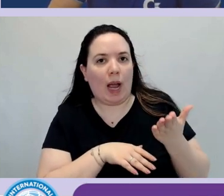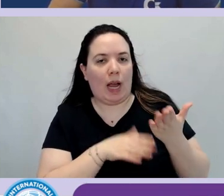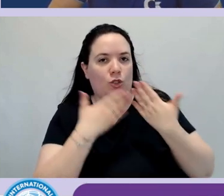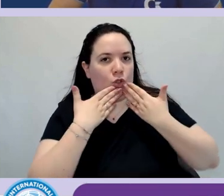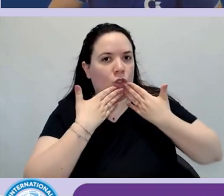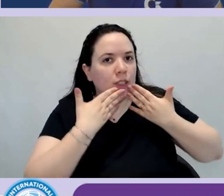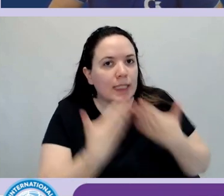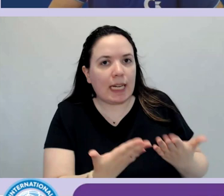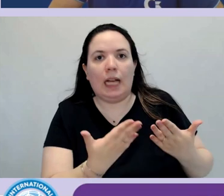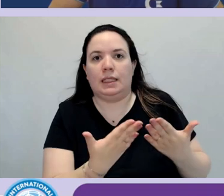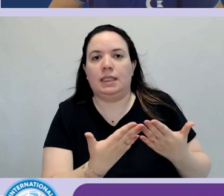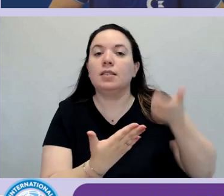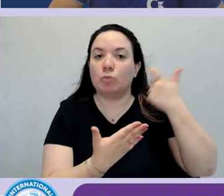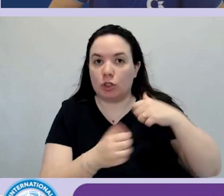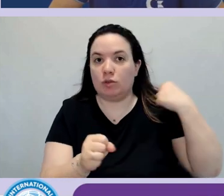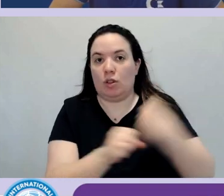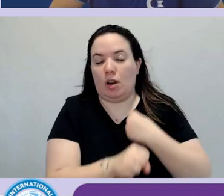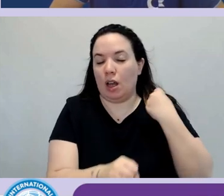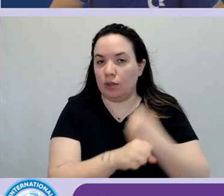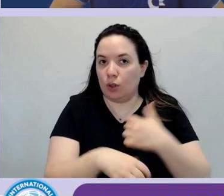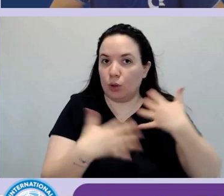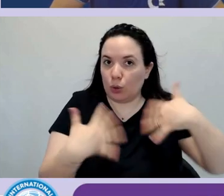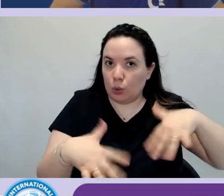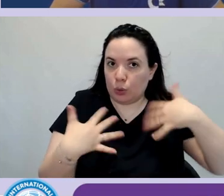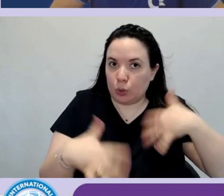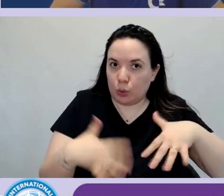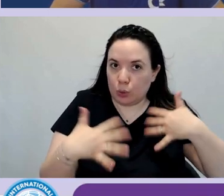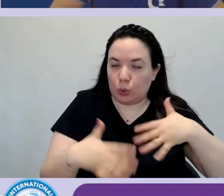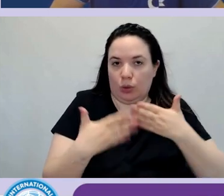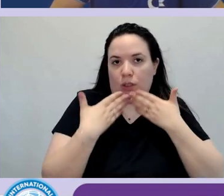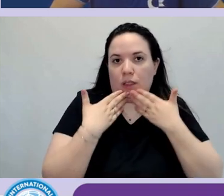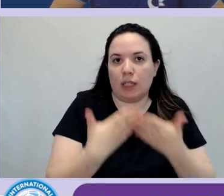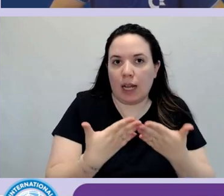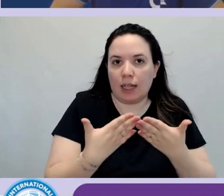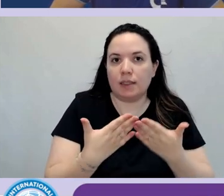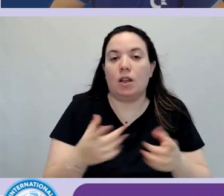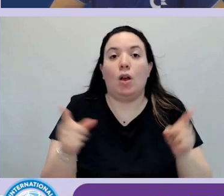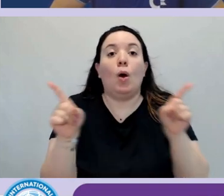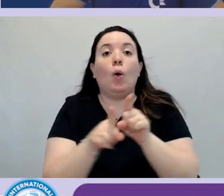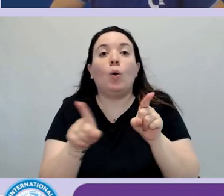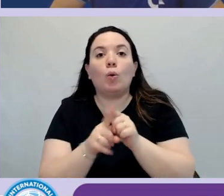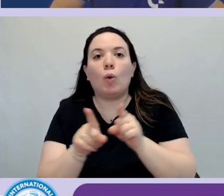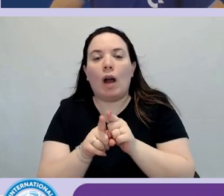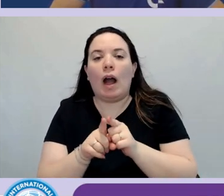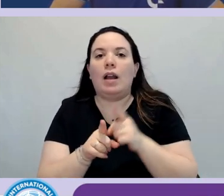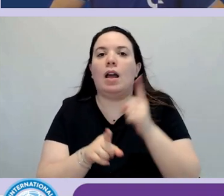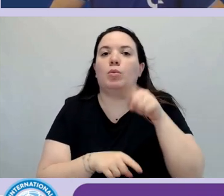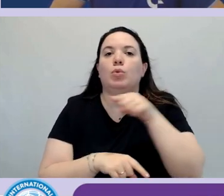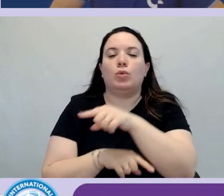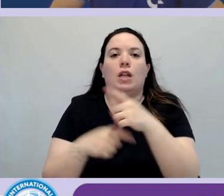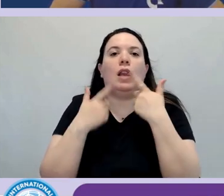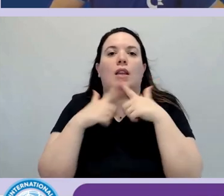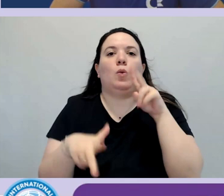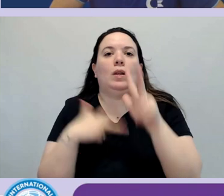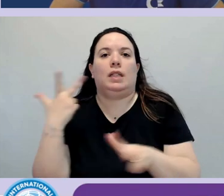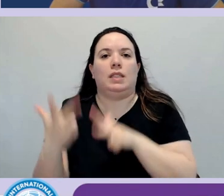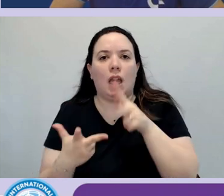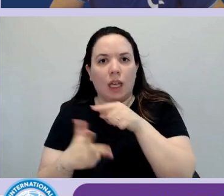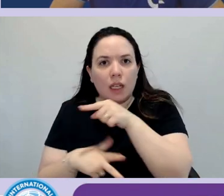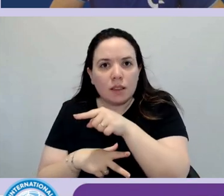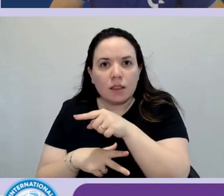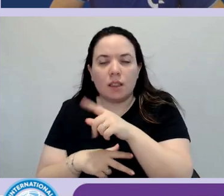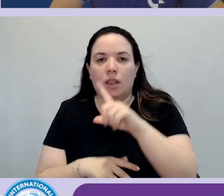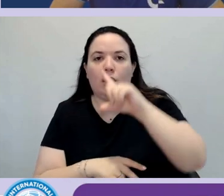ringraziamo perché è un lavoro non da poco quello che stanno svolgendo la stessa cosa vale anche per la